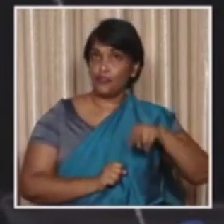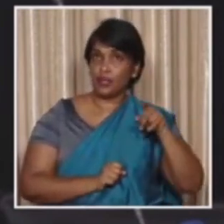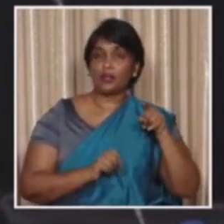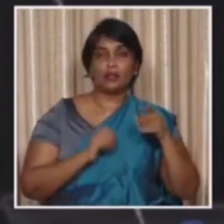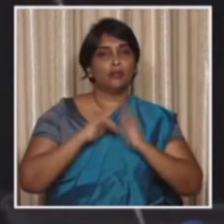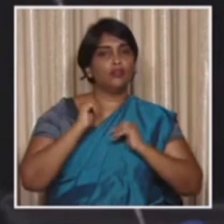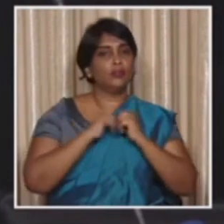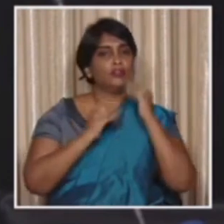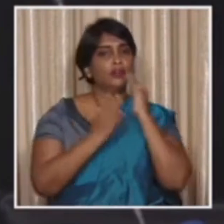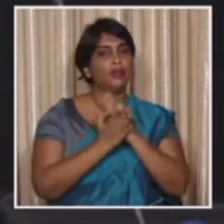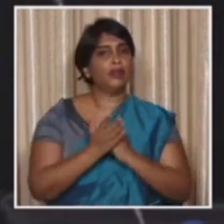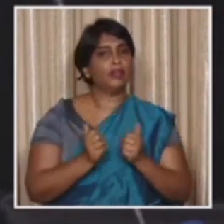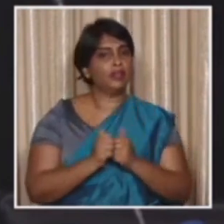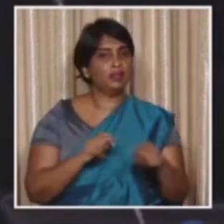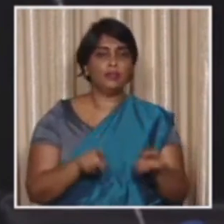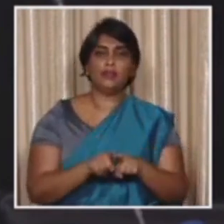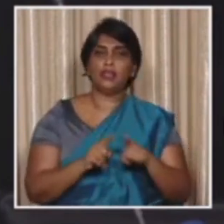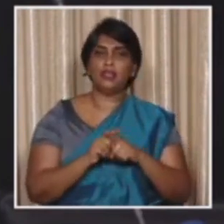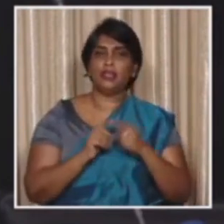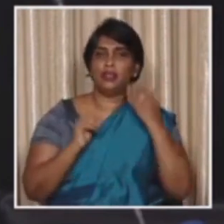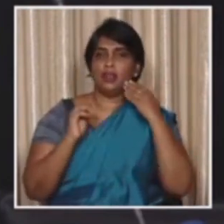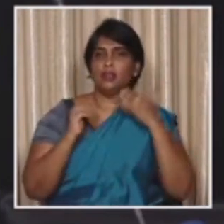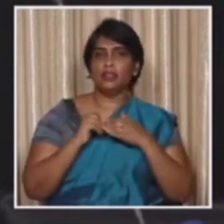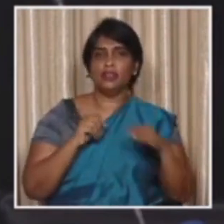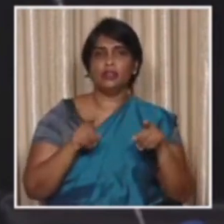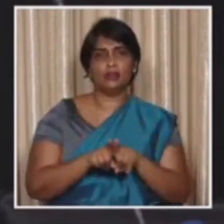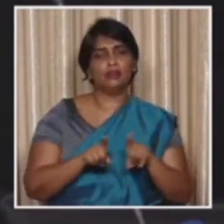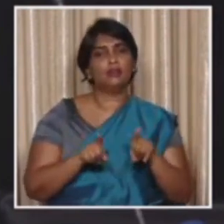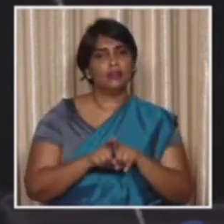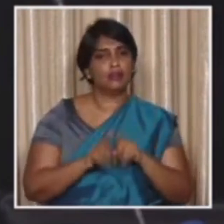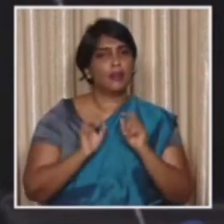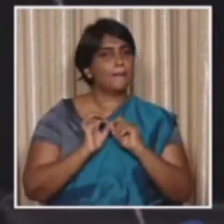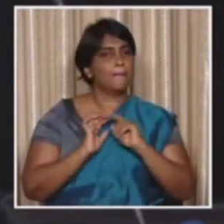ඒ අර්ථයෙන් එන පනතක් හැටියට අපි මේක දකින්නේ. ඒ නිසා තමයි අපි මේ